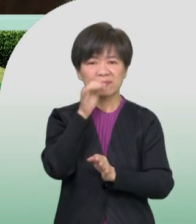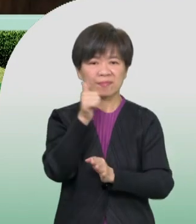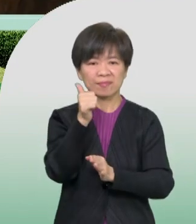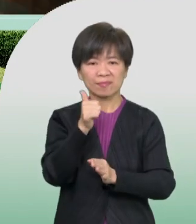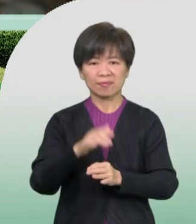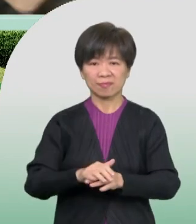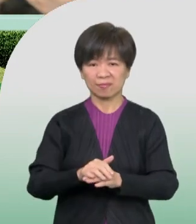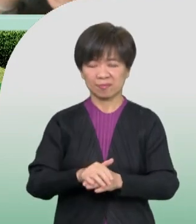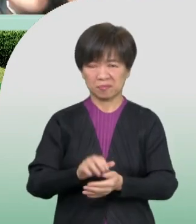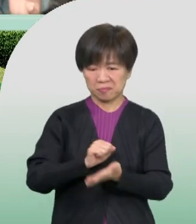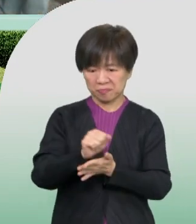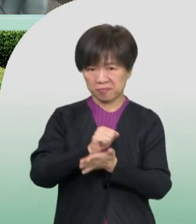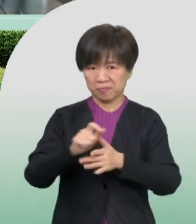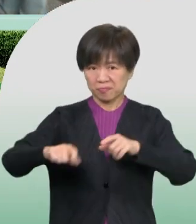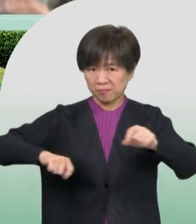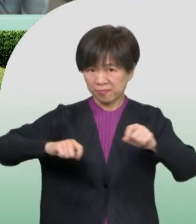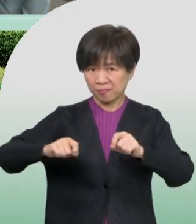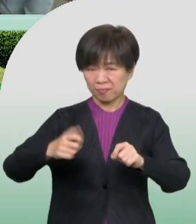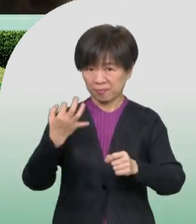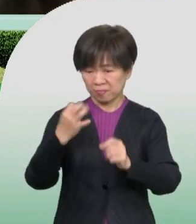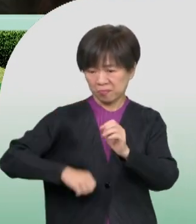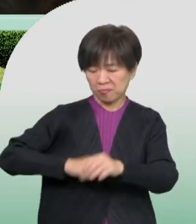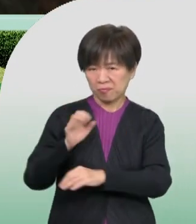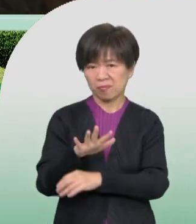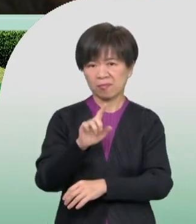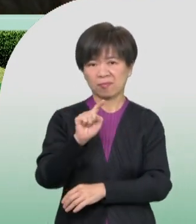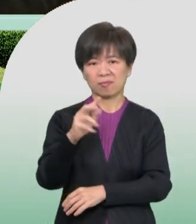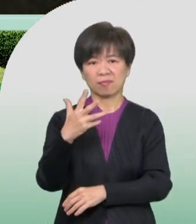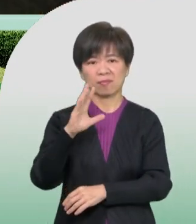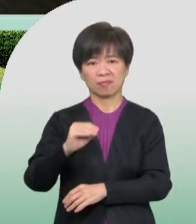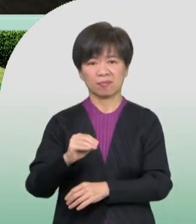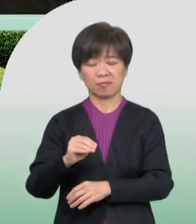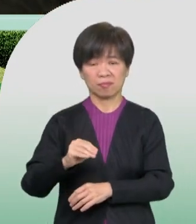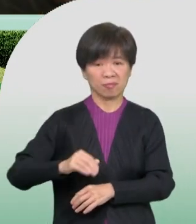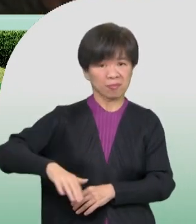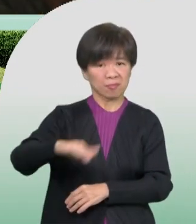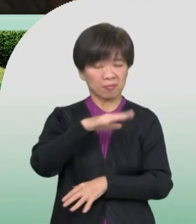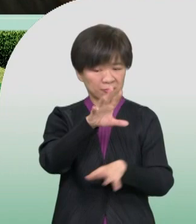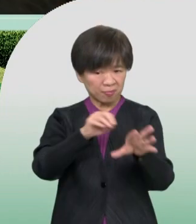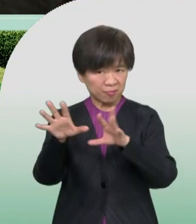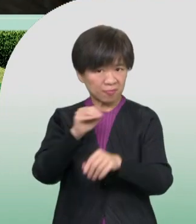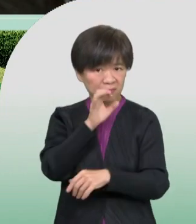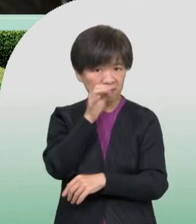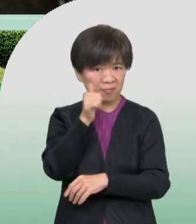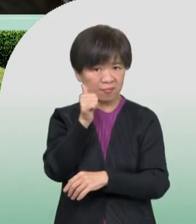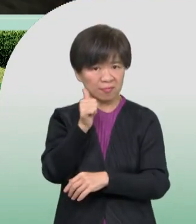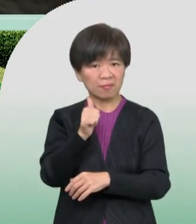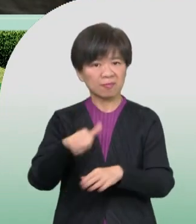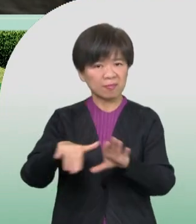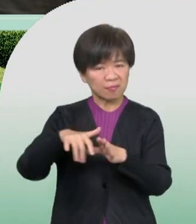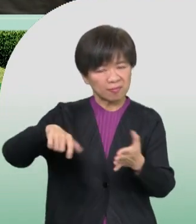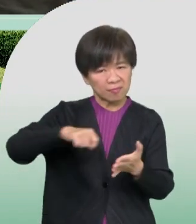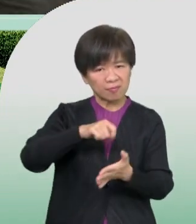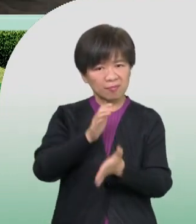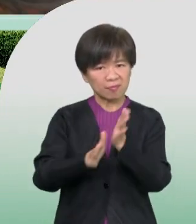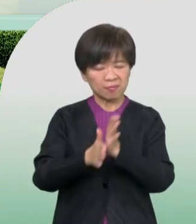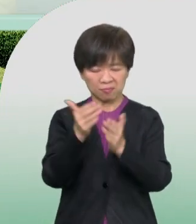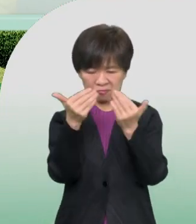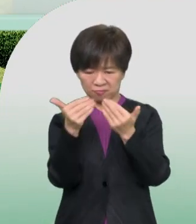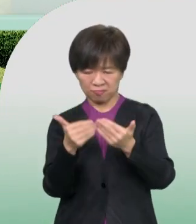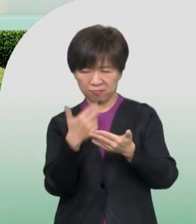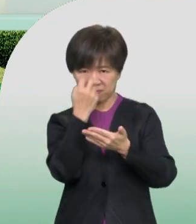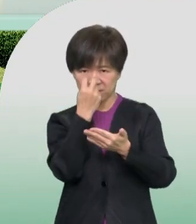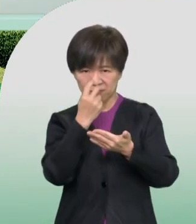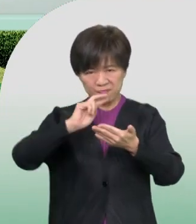楚流全新出版计划，也总经费还有1800万元，而全面的熟悉吴楚流的作品，同时重新